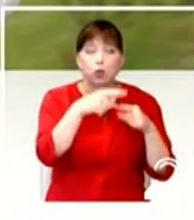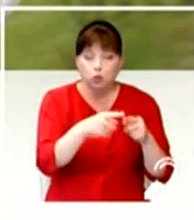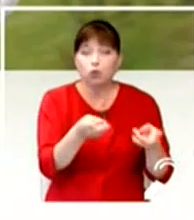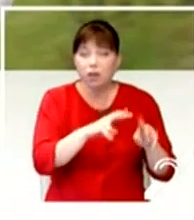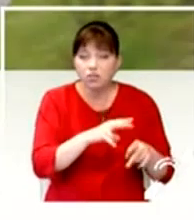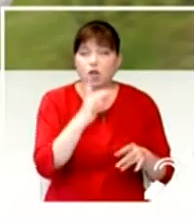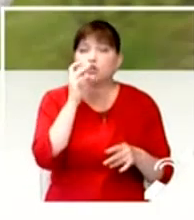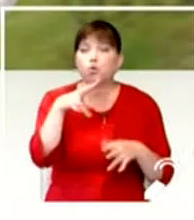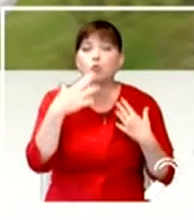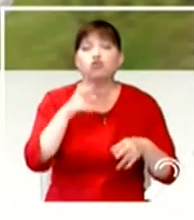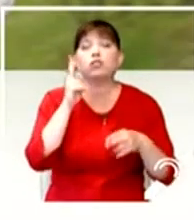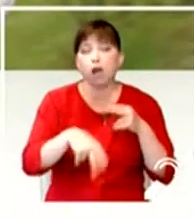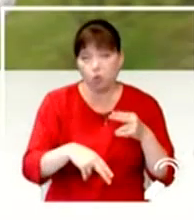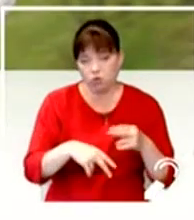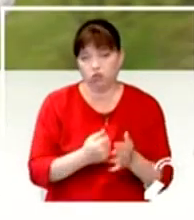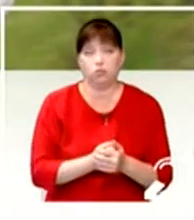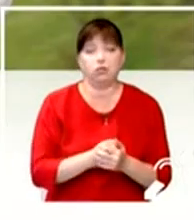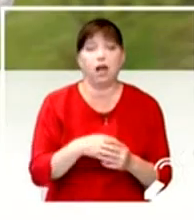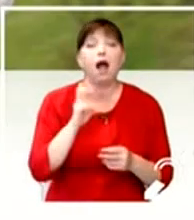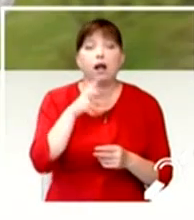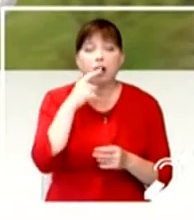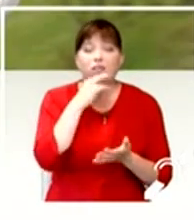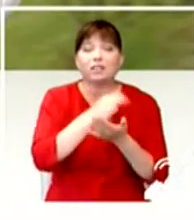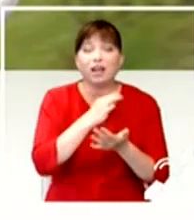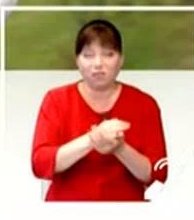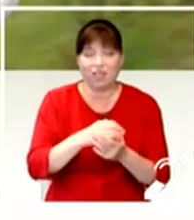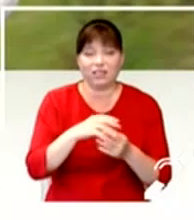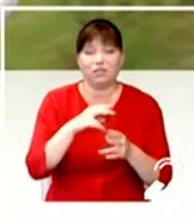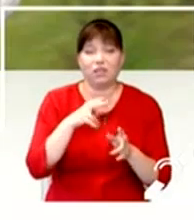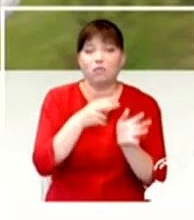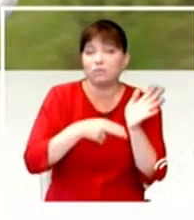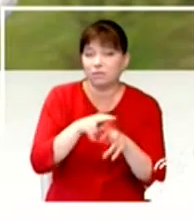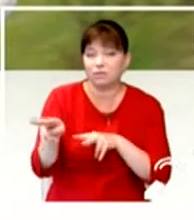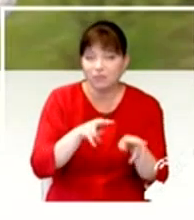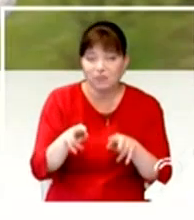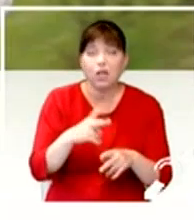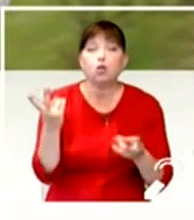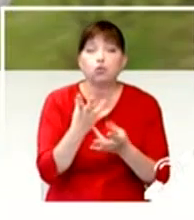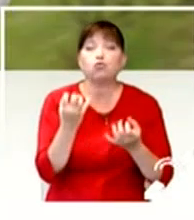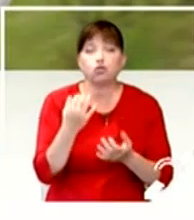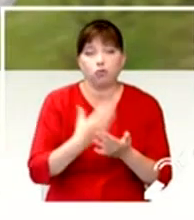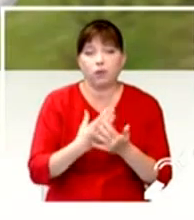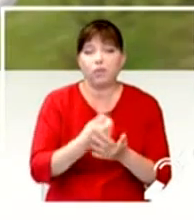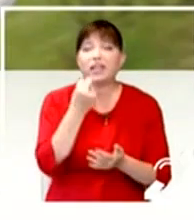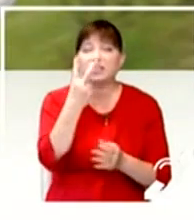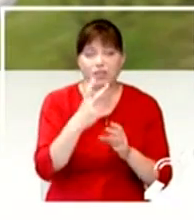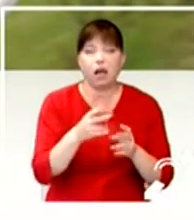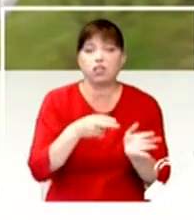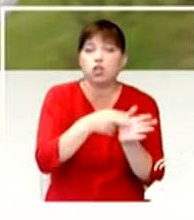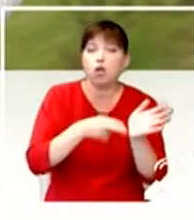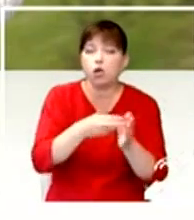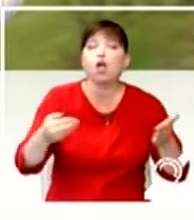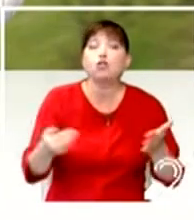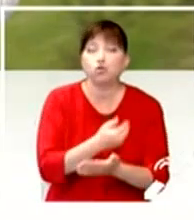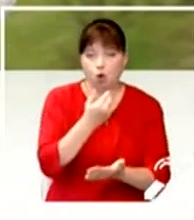sunt cu termenul de exploatare depășit. Potrivit responsabililor de la CFM, ar fi nevoie de încă aproximativ 12 locomotive